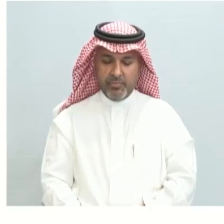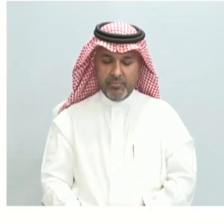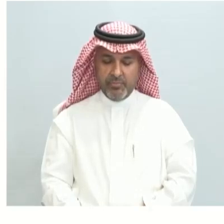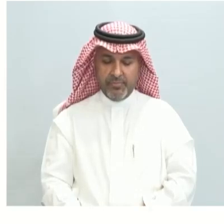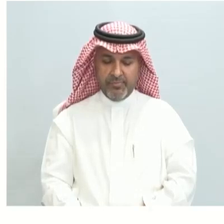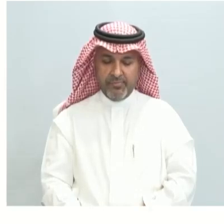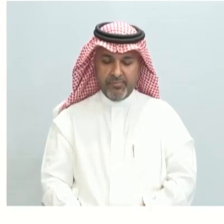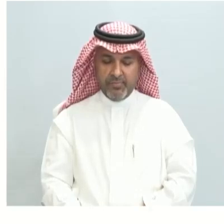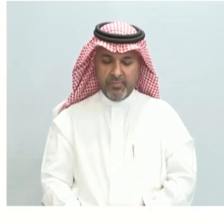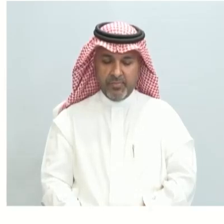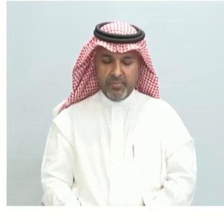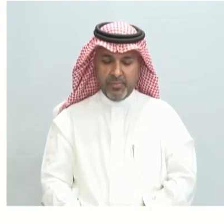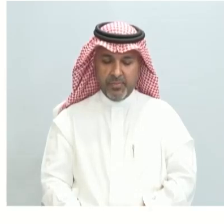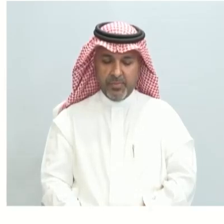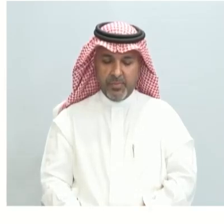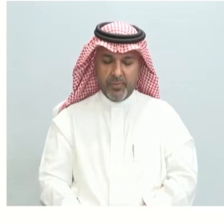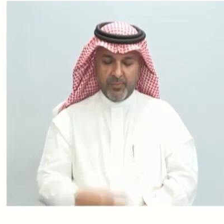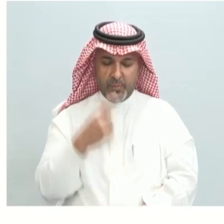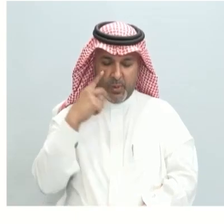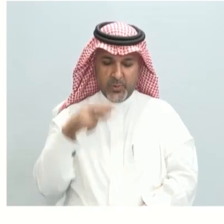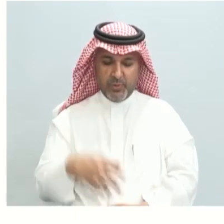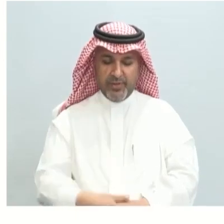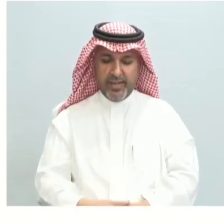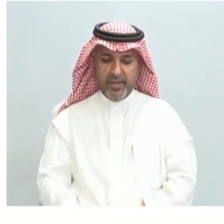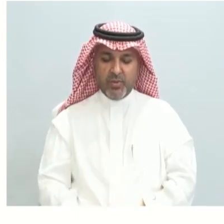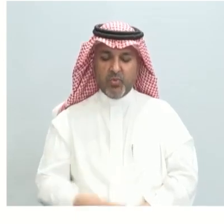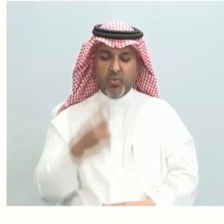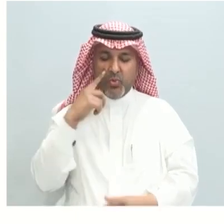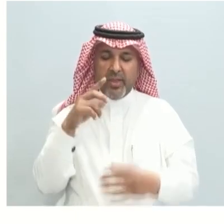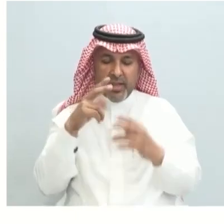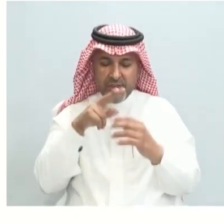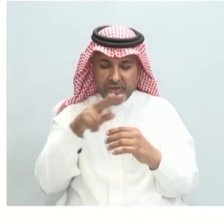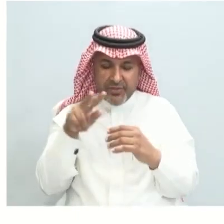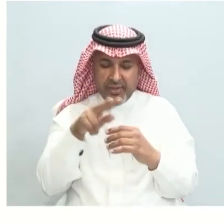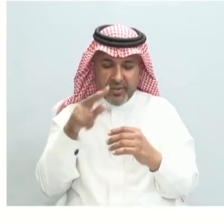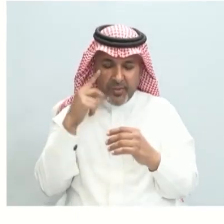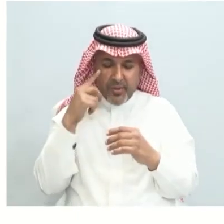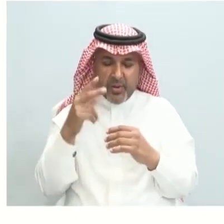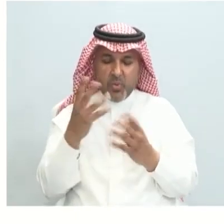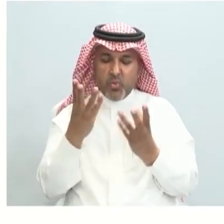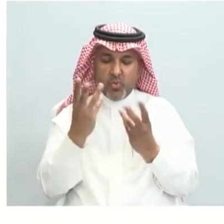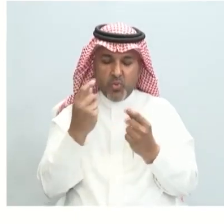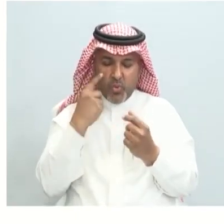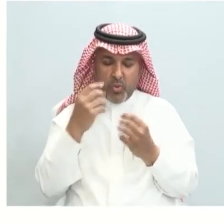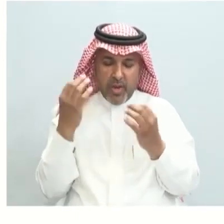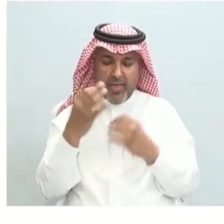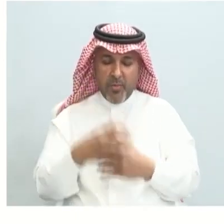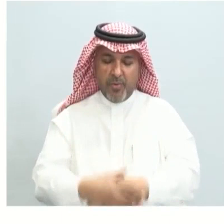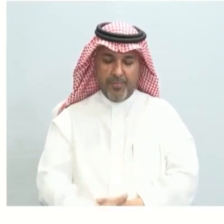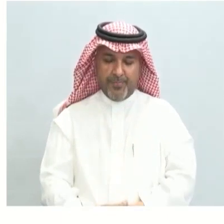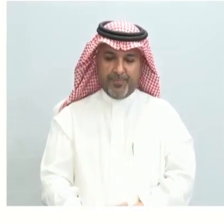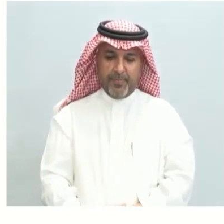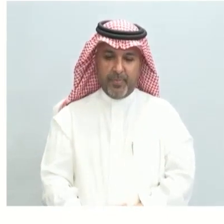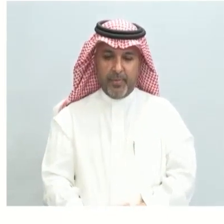الدوال الدورية. نقرأ الكلام اللي موجود عندنا في الكتاب. قالك تفيد الدوال المثلثية في تمثيل المواقف